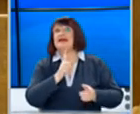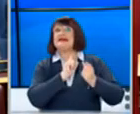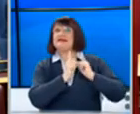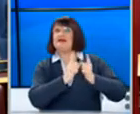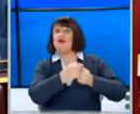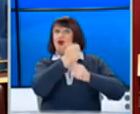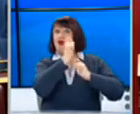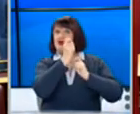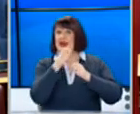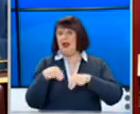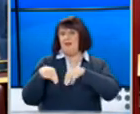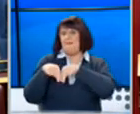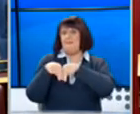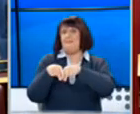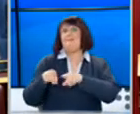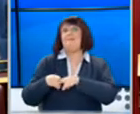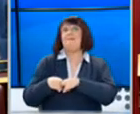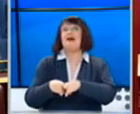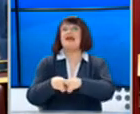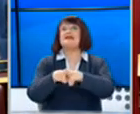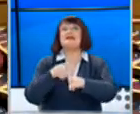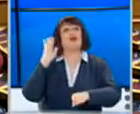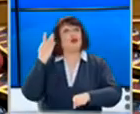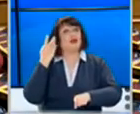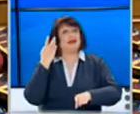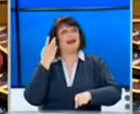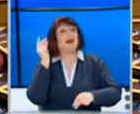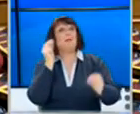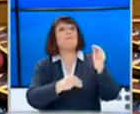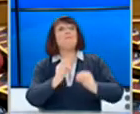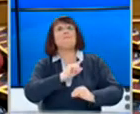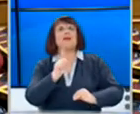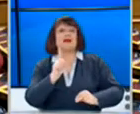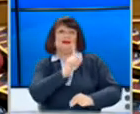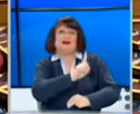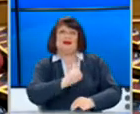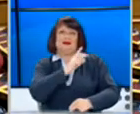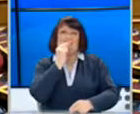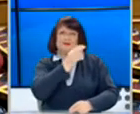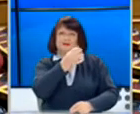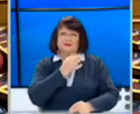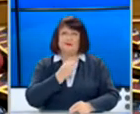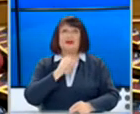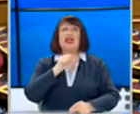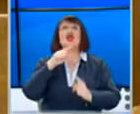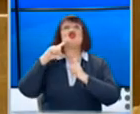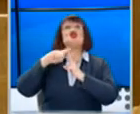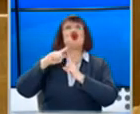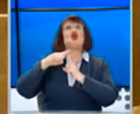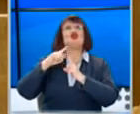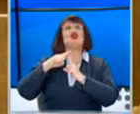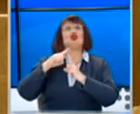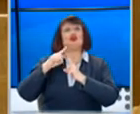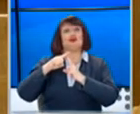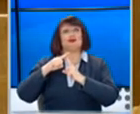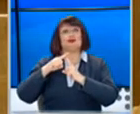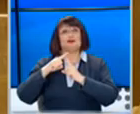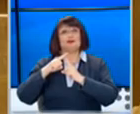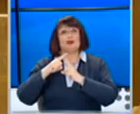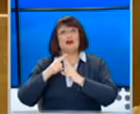Και επειδή ο κύριος Μητσοτάκης επικαλέστηκε τη φράση του Σάμιουελ Τζόνσον ότι ο πατριωτισμός είναι το